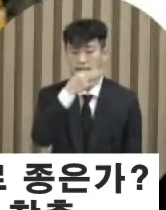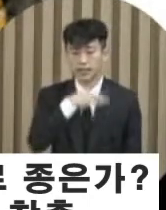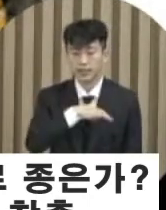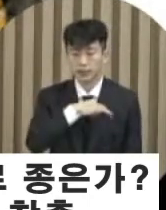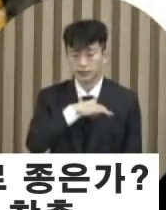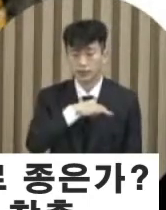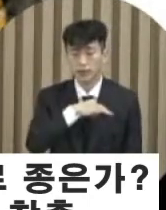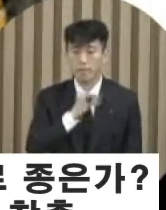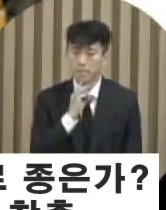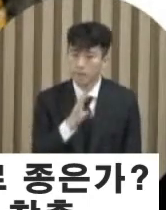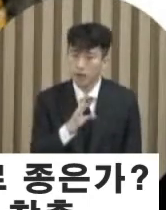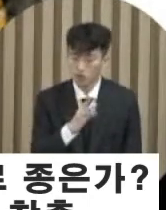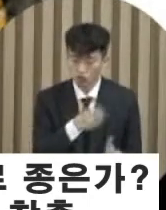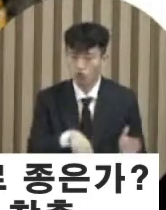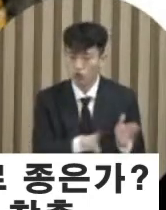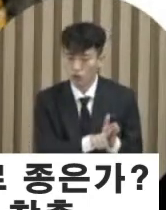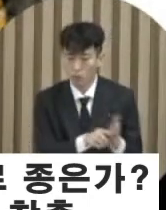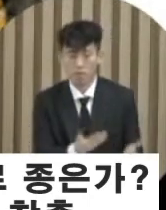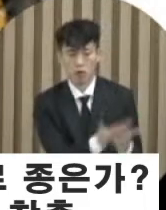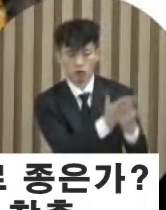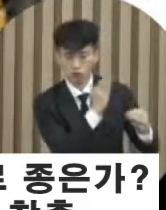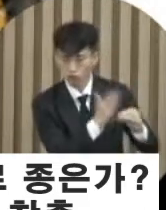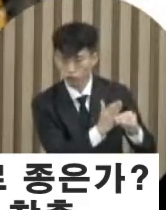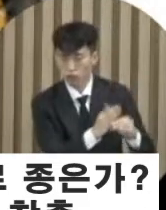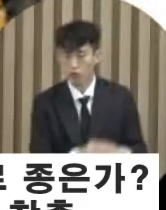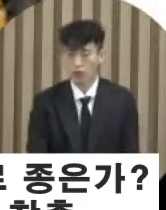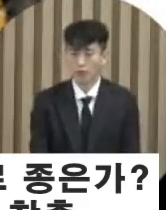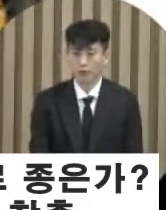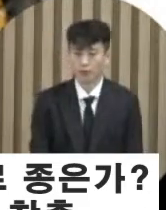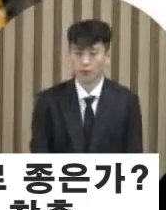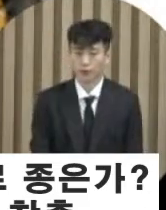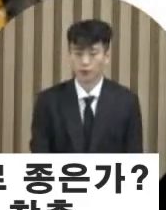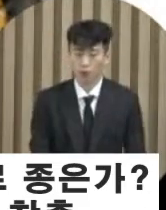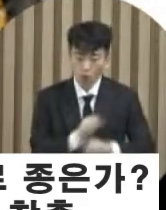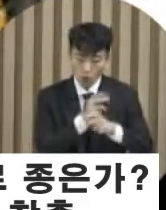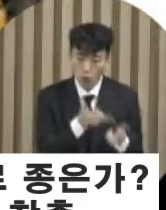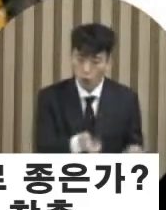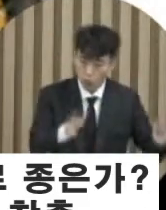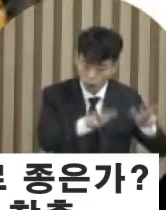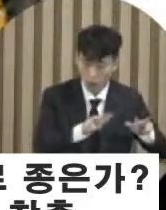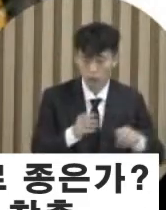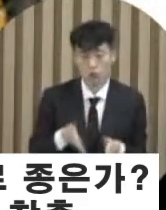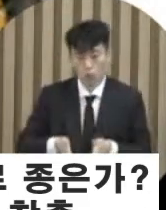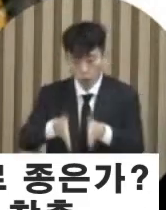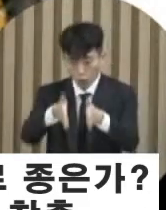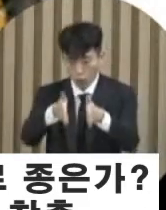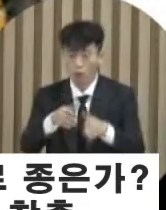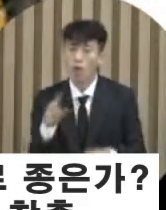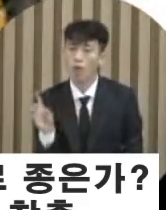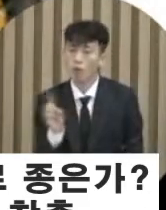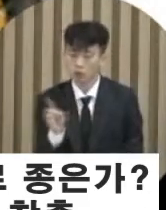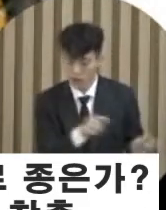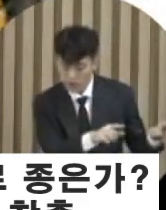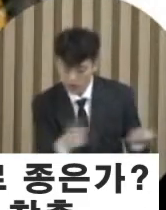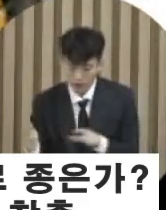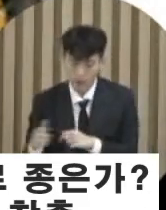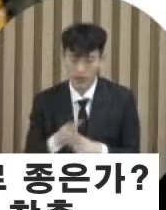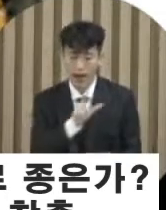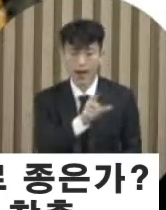극대화하기 위해서만 노력하고 있는 실정입니다. 도로, 공원, 학교, 공공청사 등 공공시설은 LH 등 사업